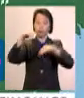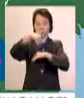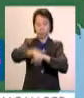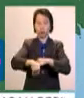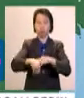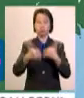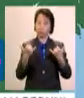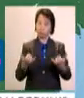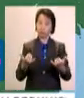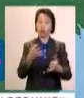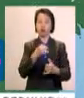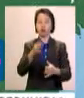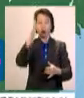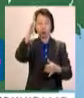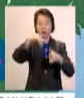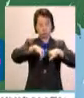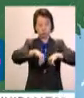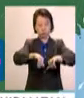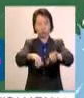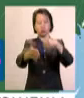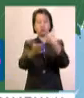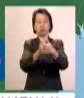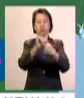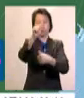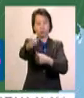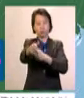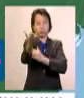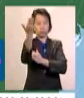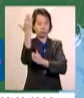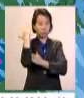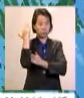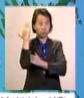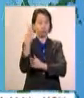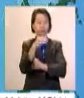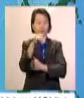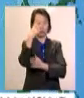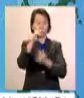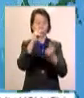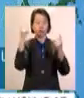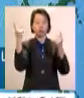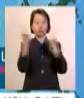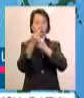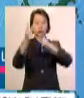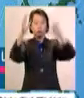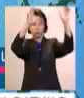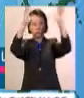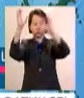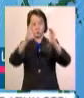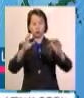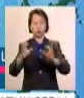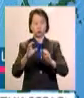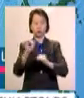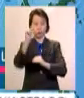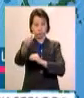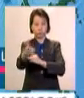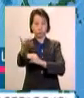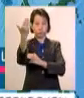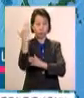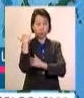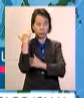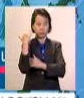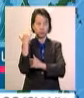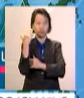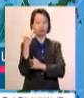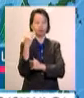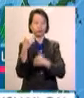ini dan insya-Allah berterusan sehingga ke pagi esok. Manakala untuk keadaan cuaca menjelang pagi esok pula,